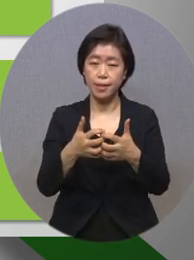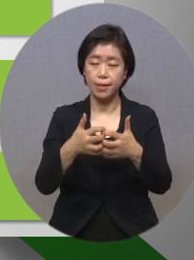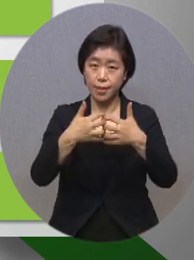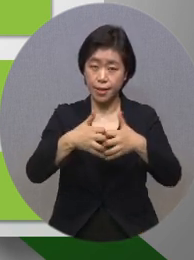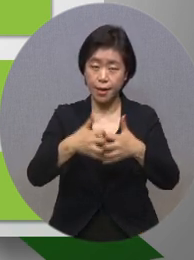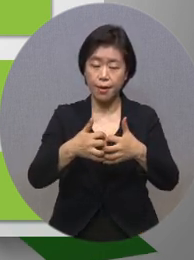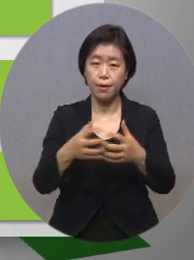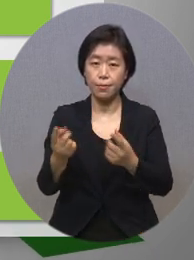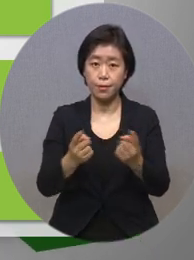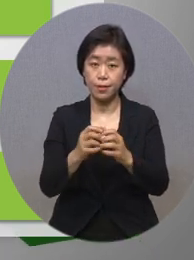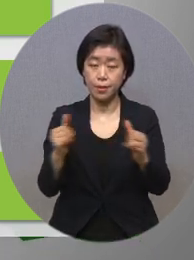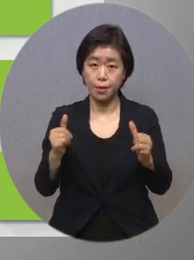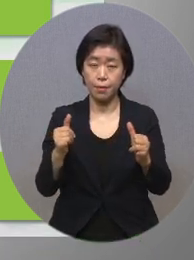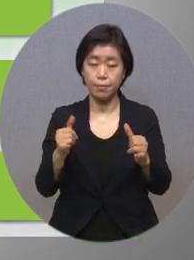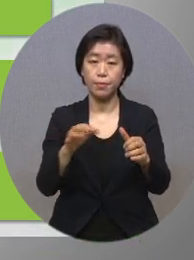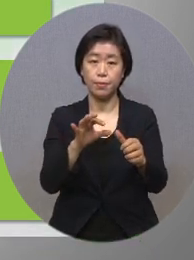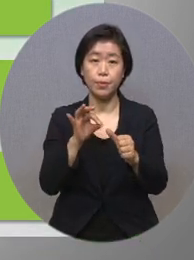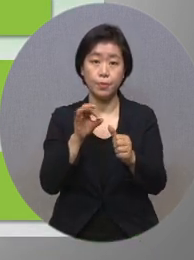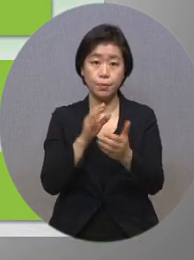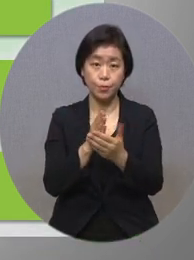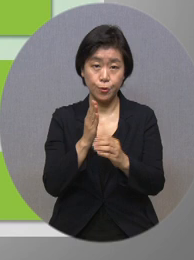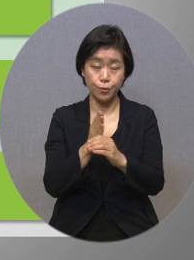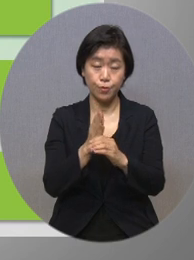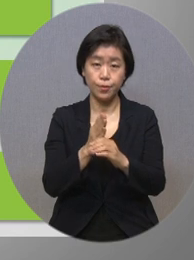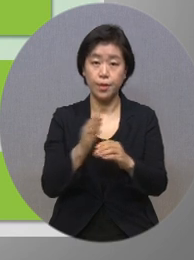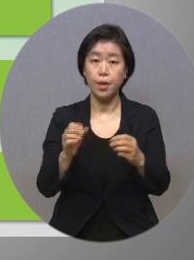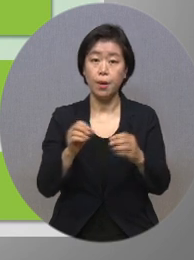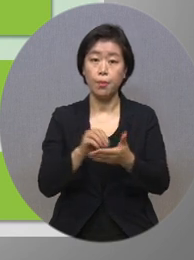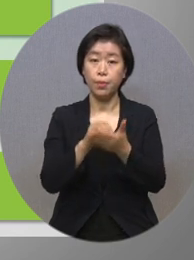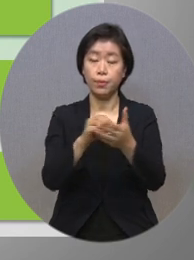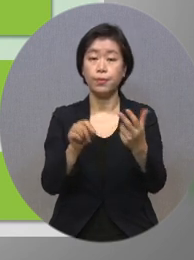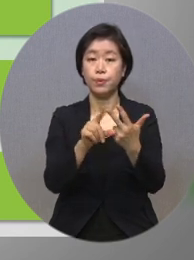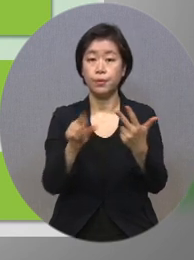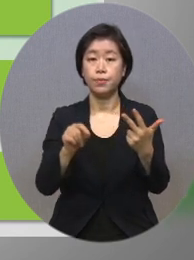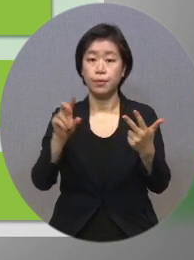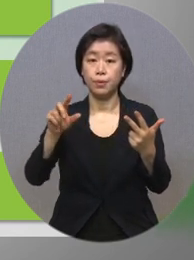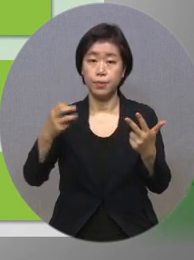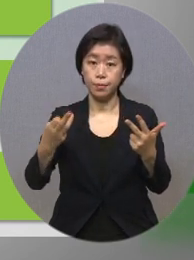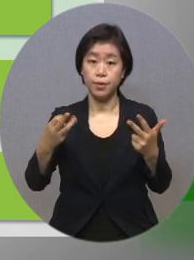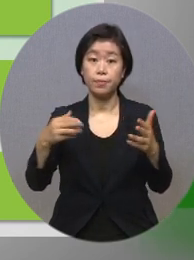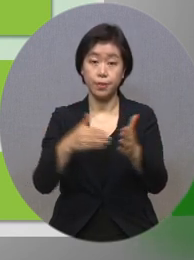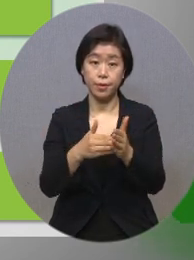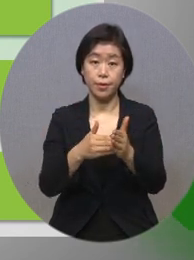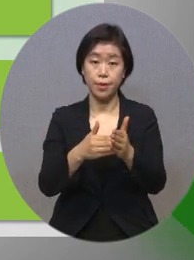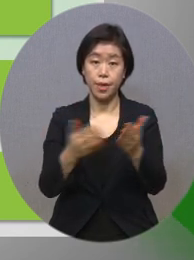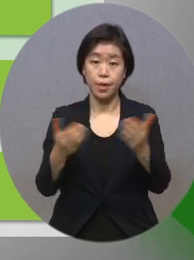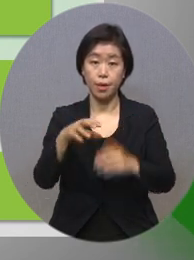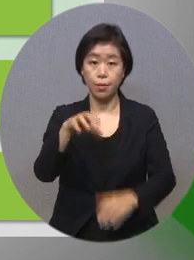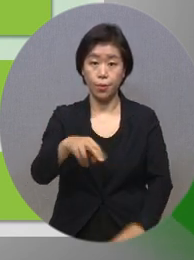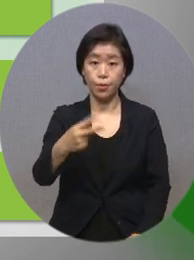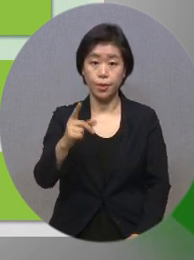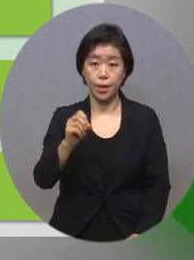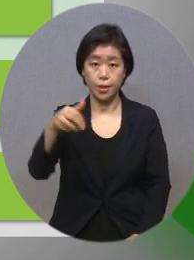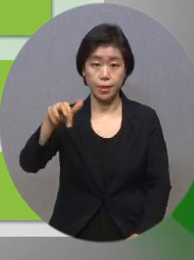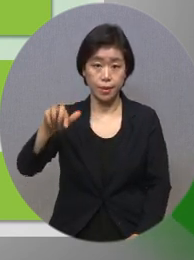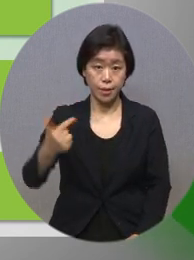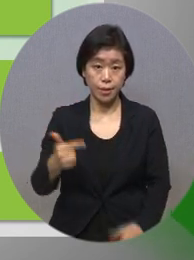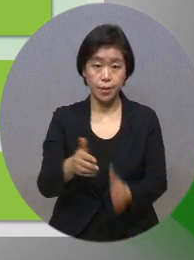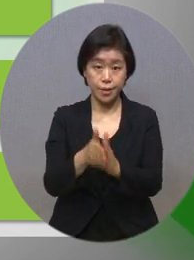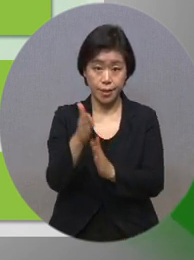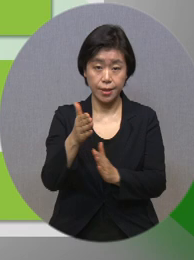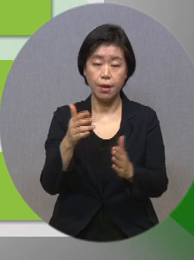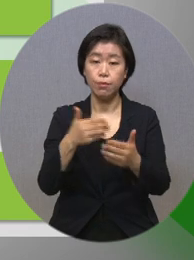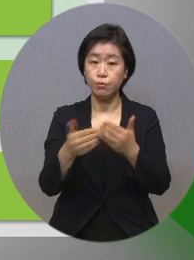마감일은 7월 13일까지며 근무지는 충청남도 당진시입니다. 경력과 학력은 무관하며 상용직을